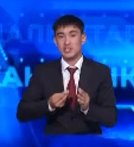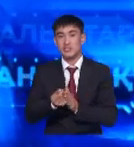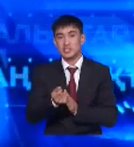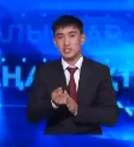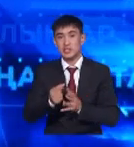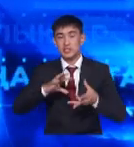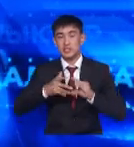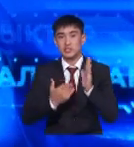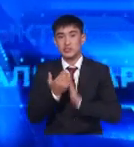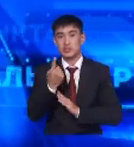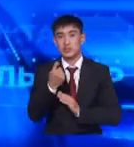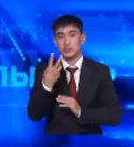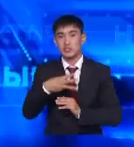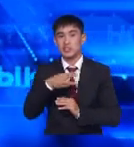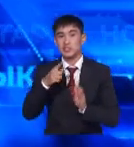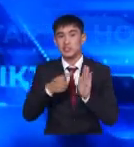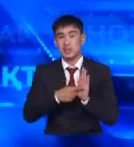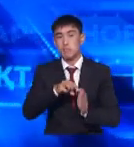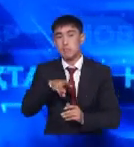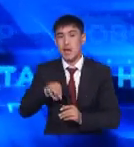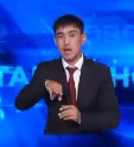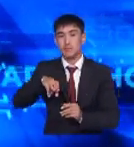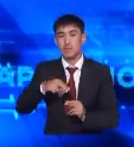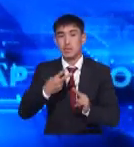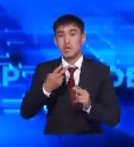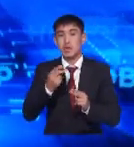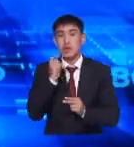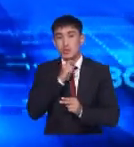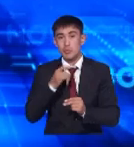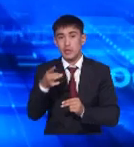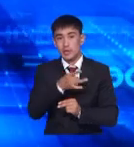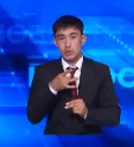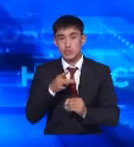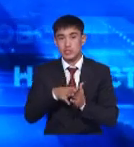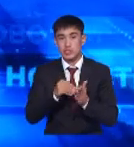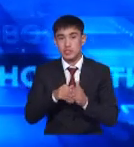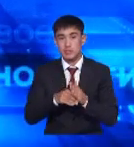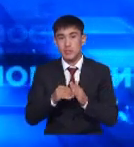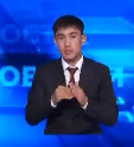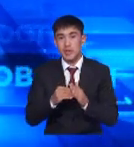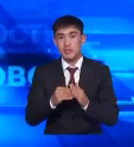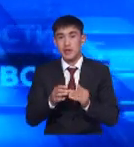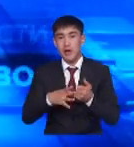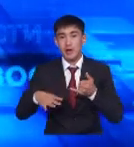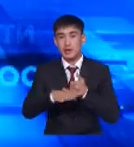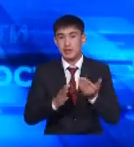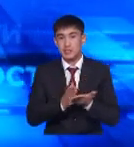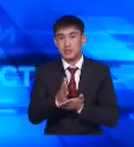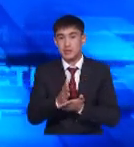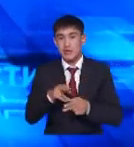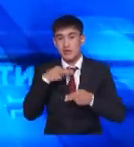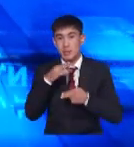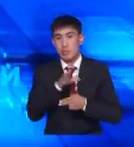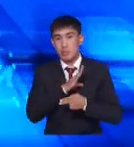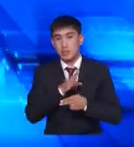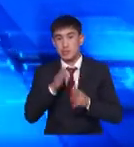инвестиции составили свыше 137 млрд поскольку экономика региона в значительной степени опирается на аграрный сектор